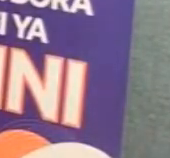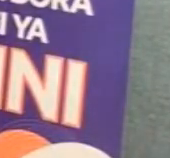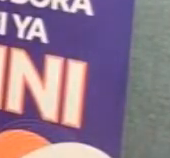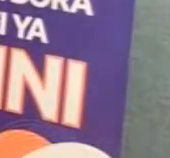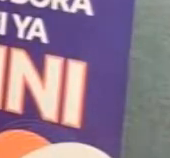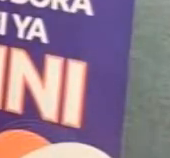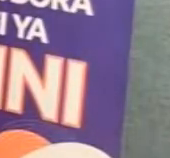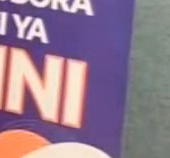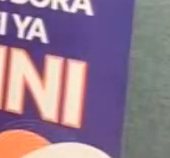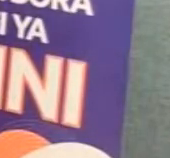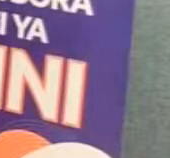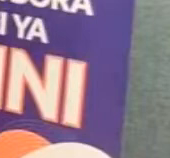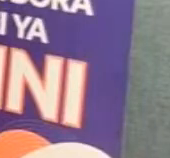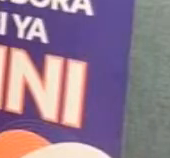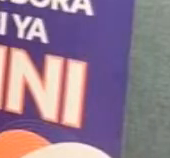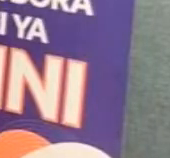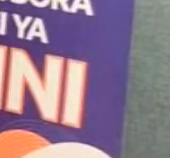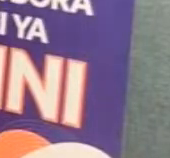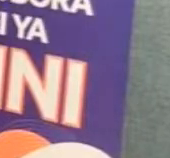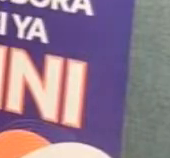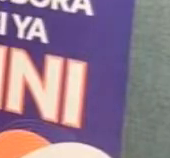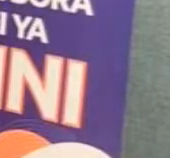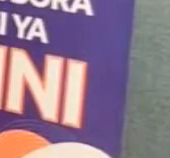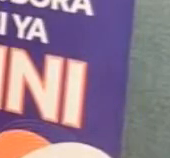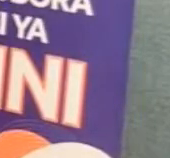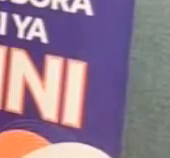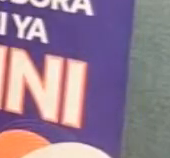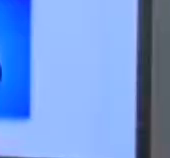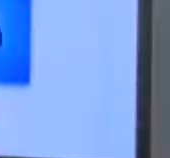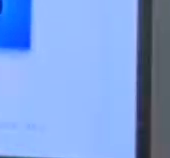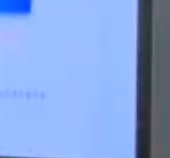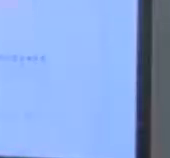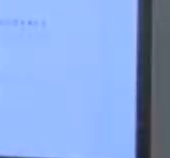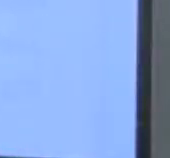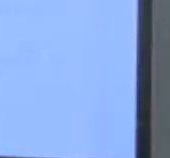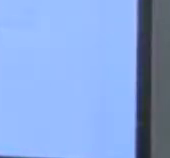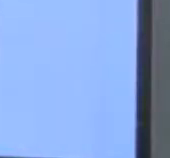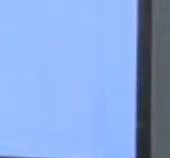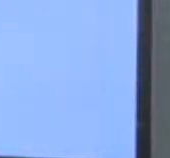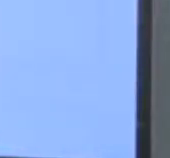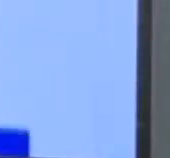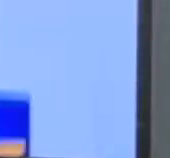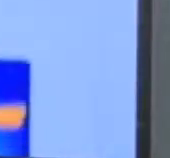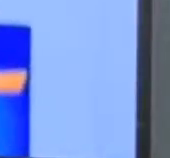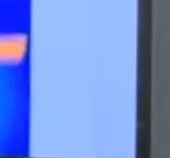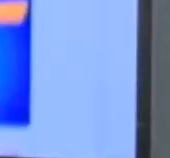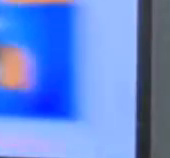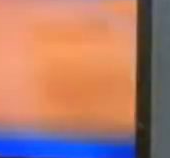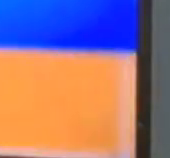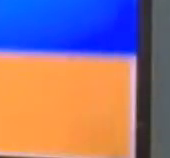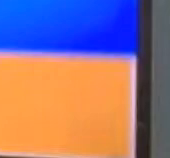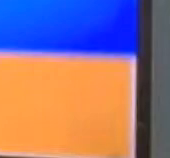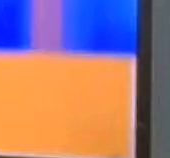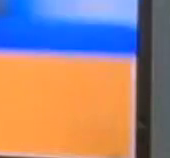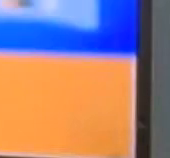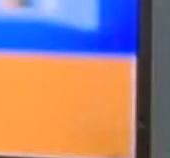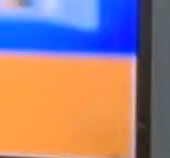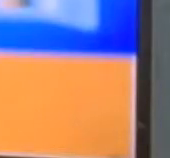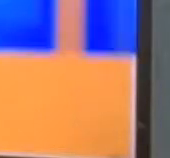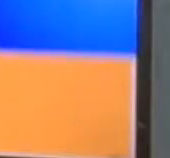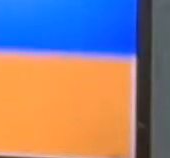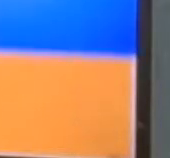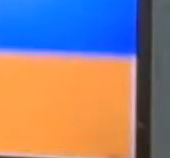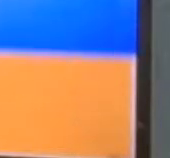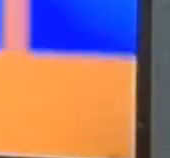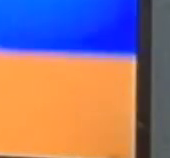ni CM. Tuko na gas cooker, kodi yake ni CK. Tuko na TV, kodi yake ni TV. Tuko na simu aina